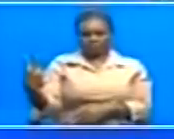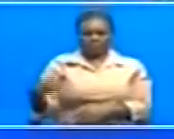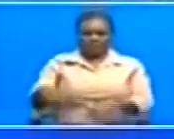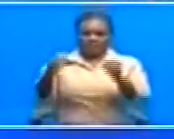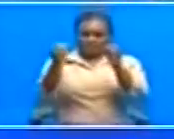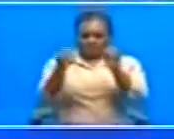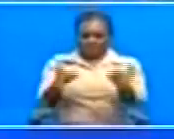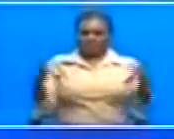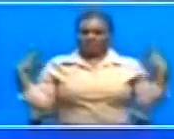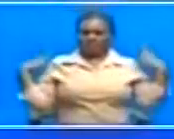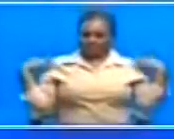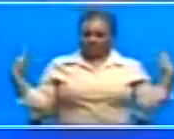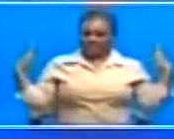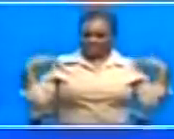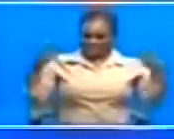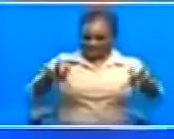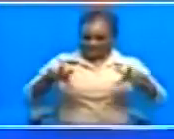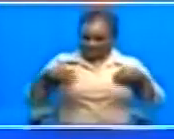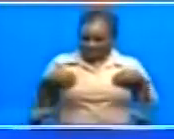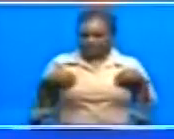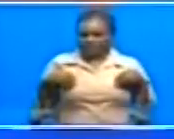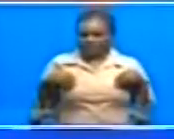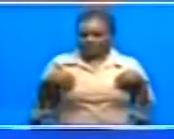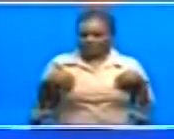if this practice was to be entertained,